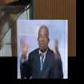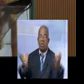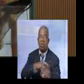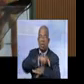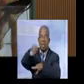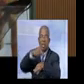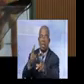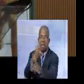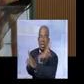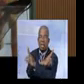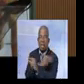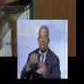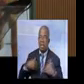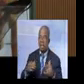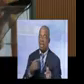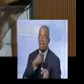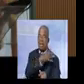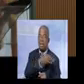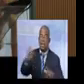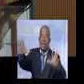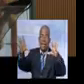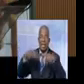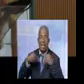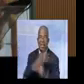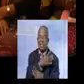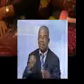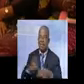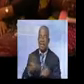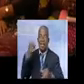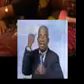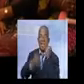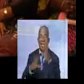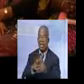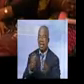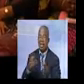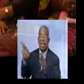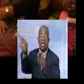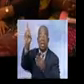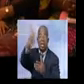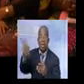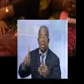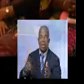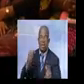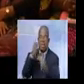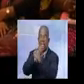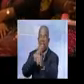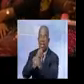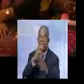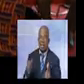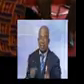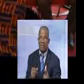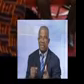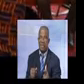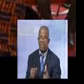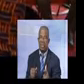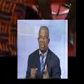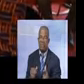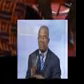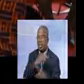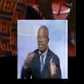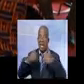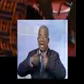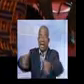de surveillance, pour sa part, a validé les conclusions des travaux et a appelé à la solidarité de tous les acteurs de la lutte pour